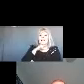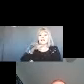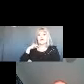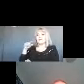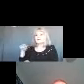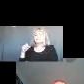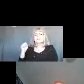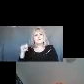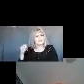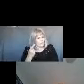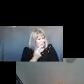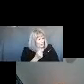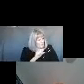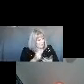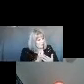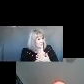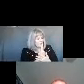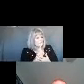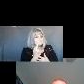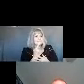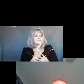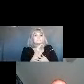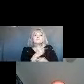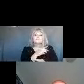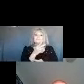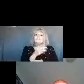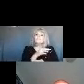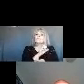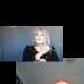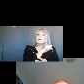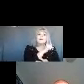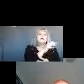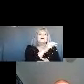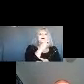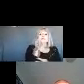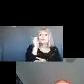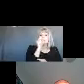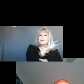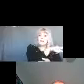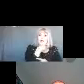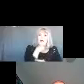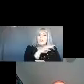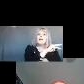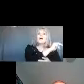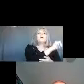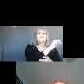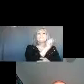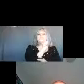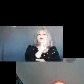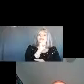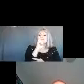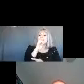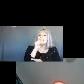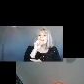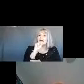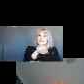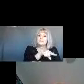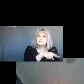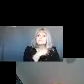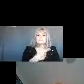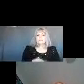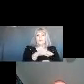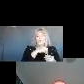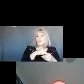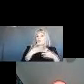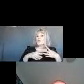sy opstanding. Goed, so toe, wat doen hulle toe? En toe het hulle vir Matthias gekies. As die 12de apostel. En toe, wat